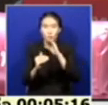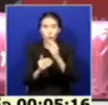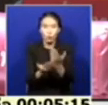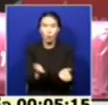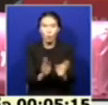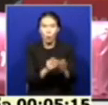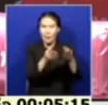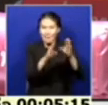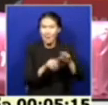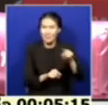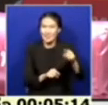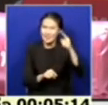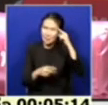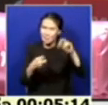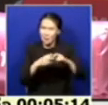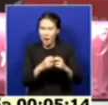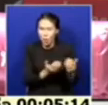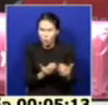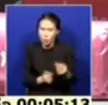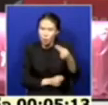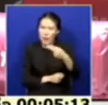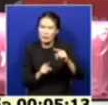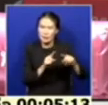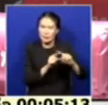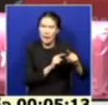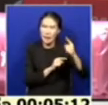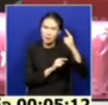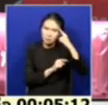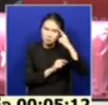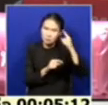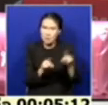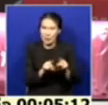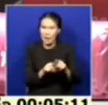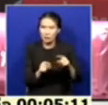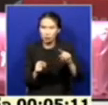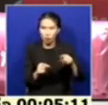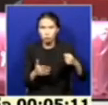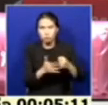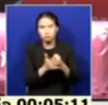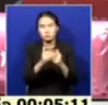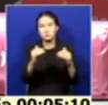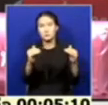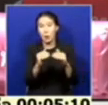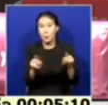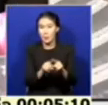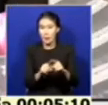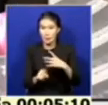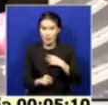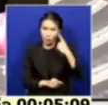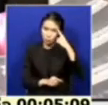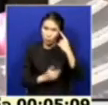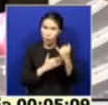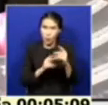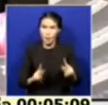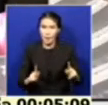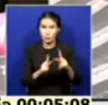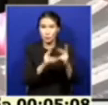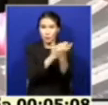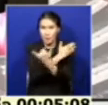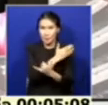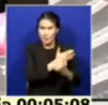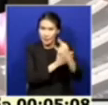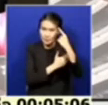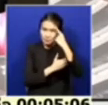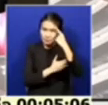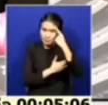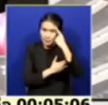รอบและขอบเขตการทำงานอย่างไรที่อะไรเกิดขึ้นเราก็จะเรียกร้องหาความเป็นธรรมผมเชื่อว่าถ้